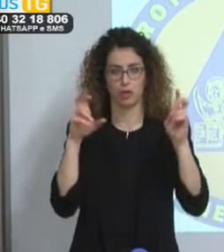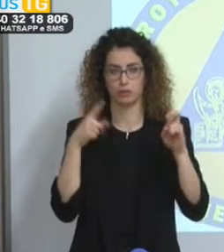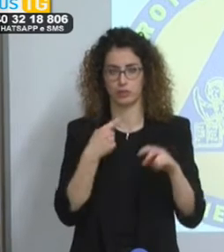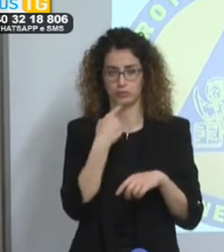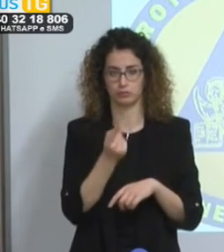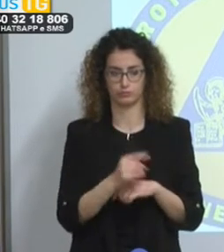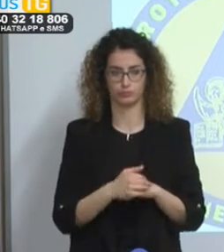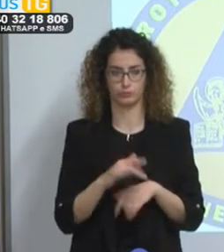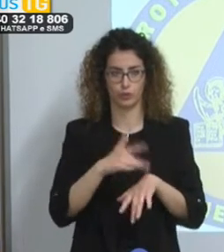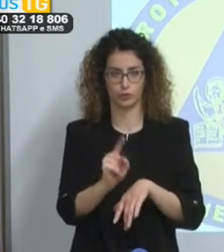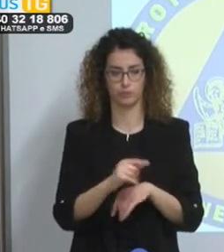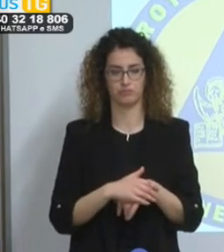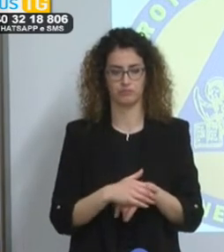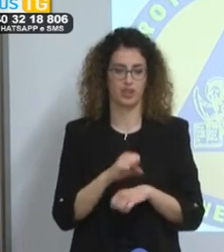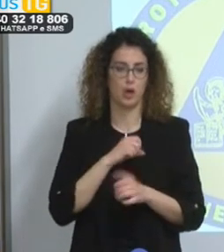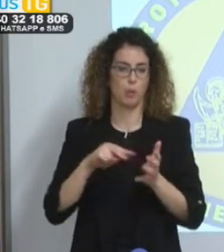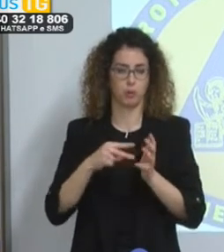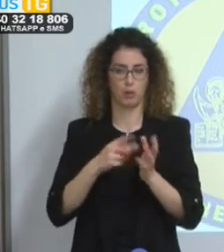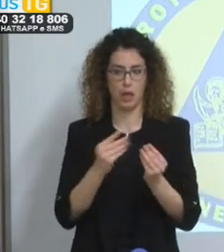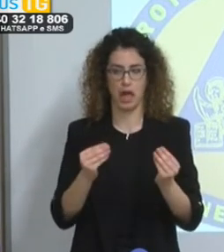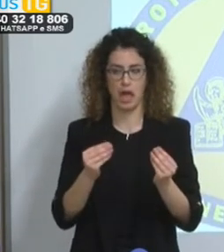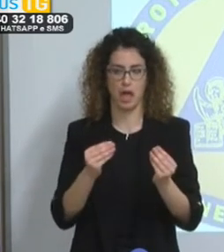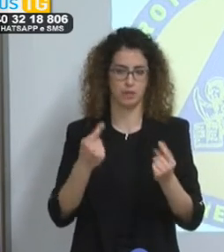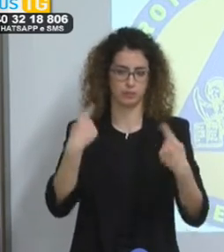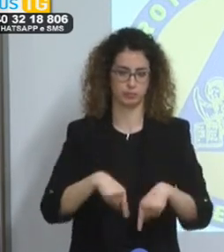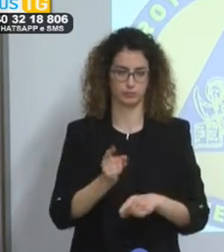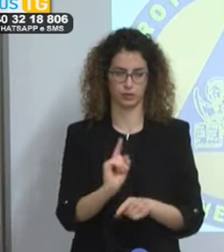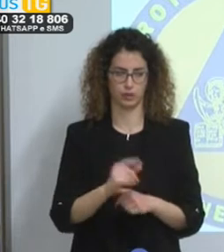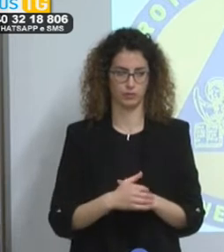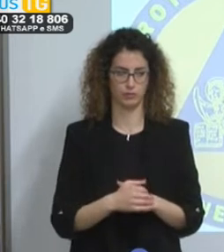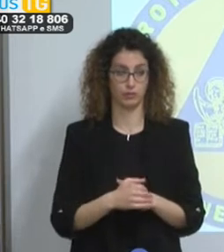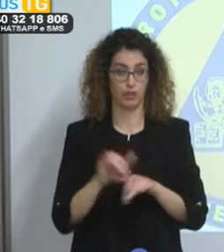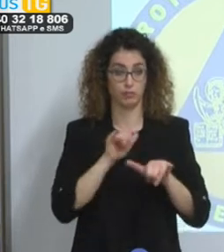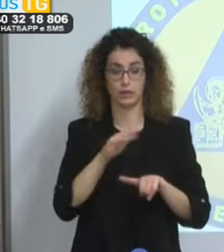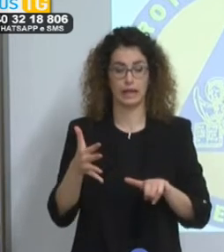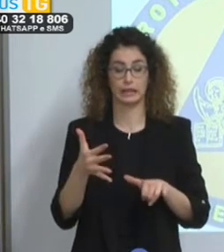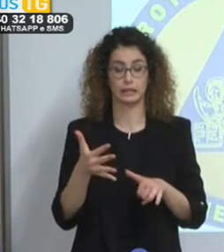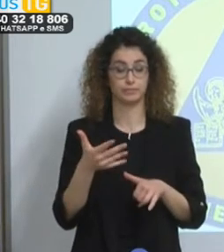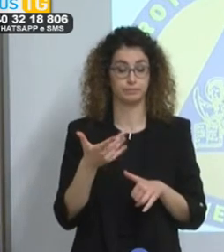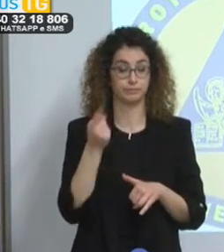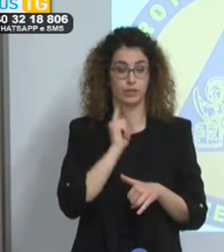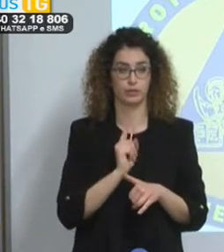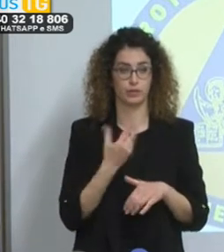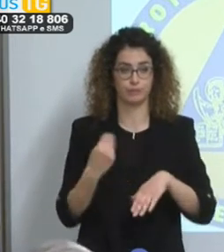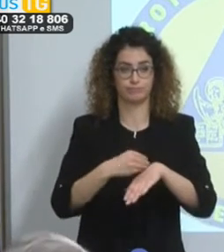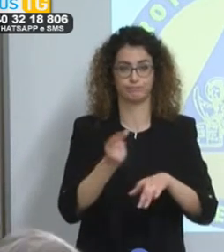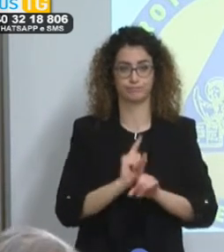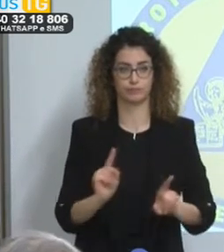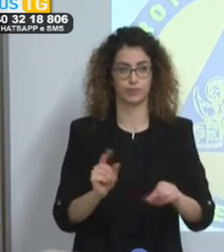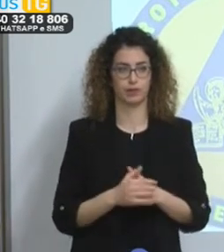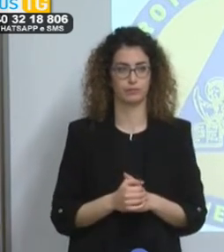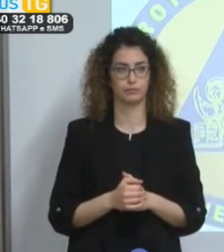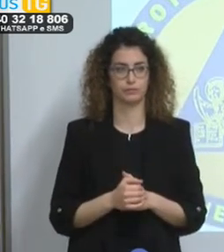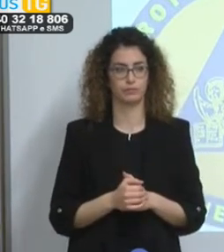quindi immagino tra i problemi non c'era questo, non sono informato oltre a questo, non posso aggiungere altro. No, non posso. Il